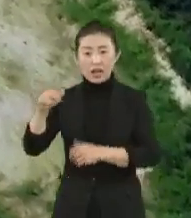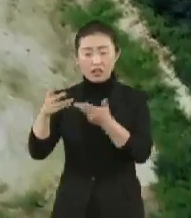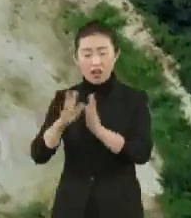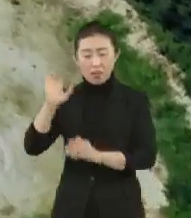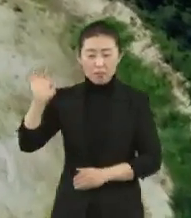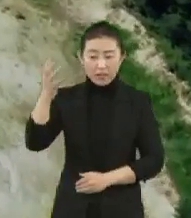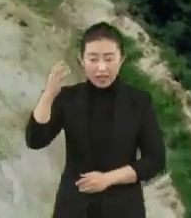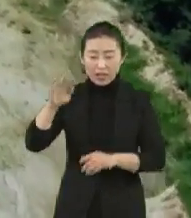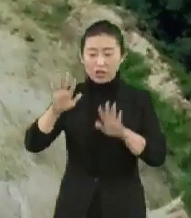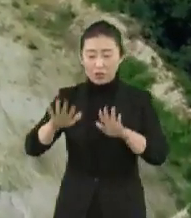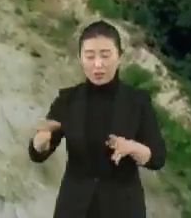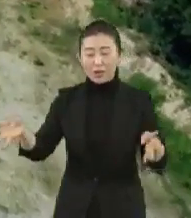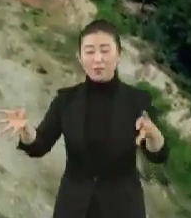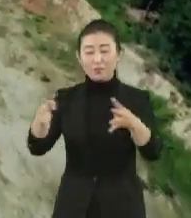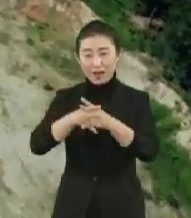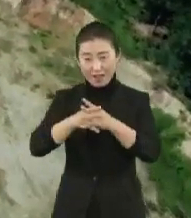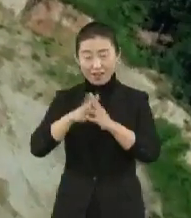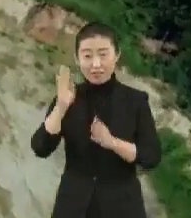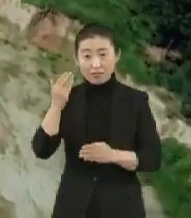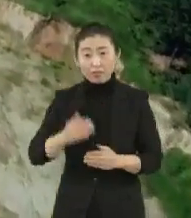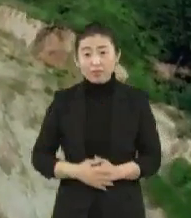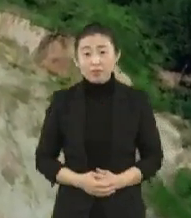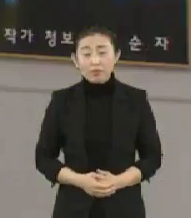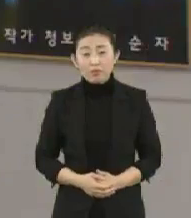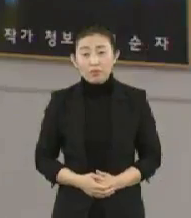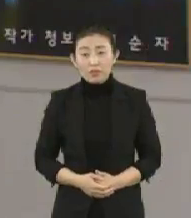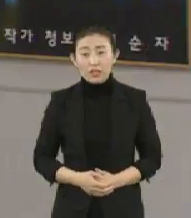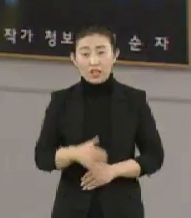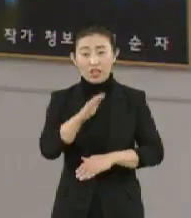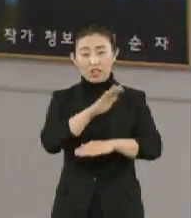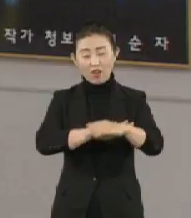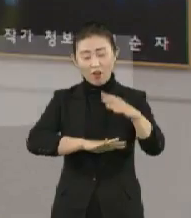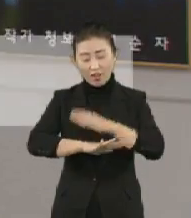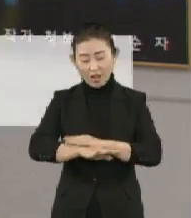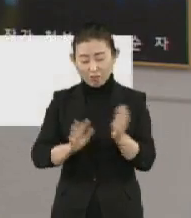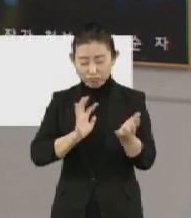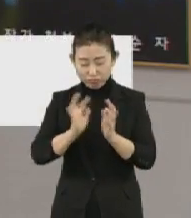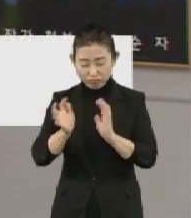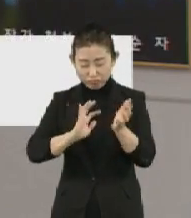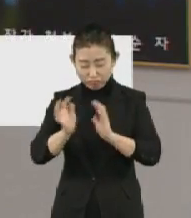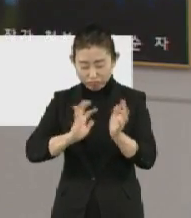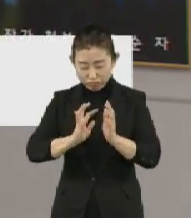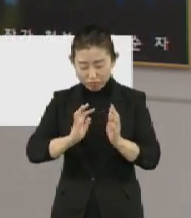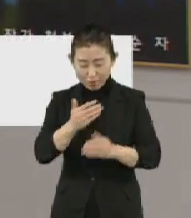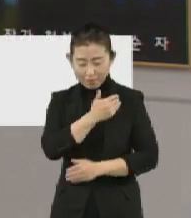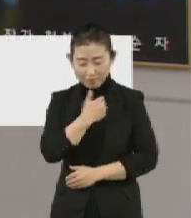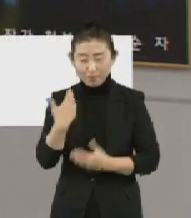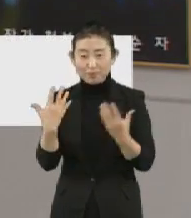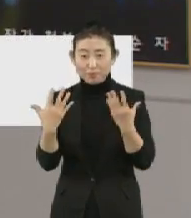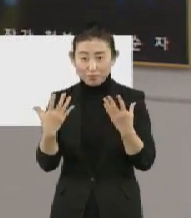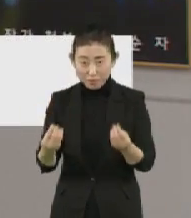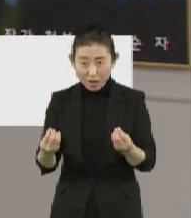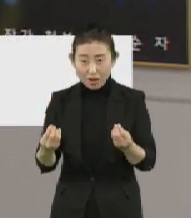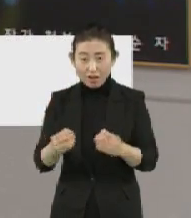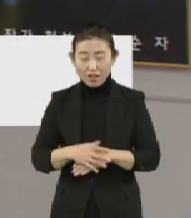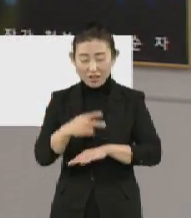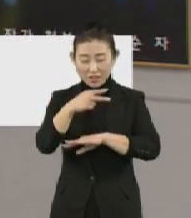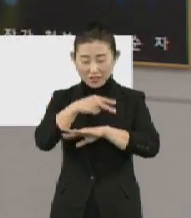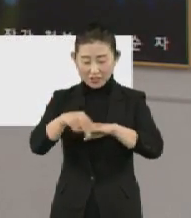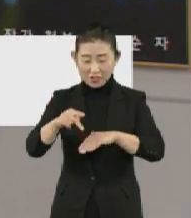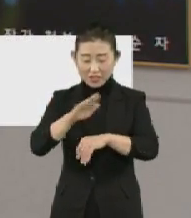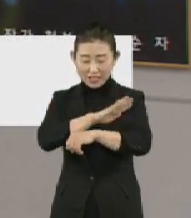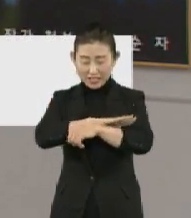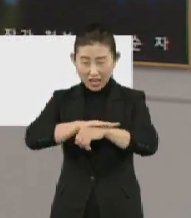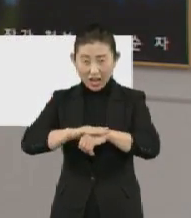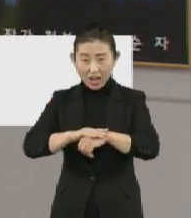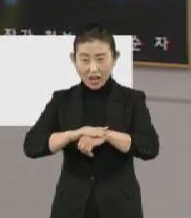넘고 순항의 길로 들어선 겁니다. 여야 간에 충분히 논의를 해서 제대로 설계할 수 있는